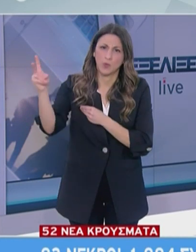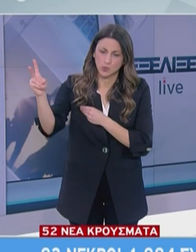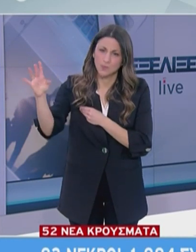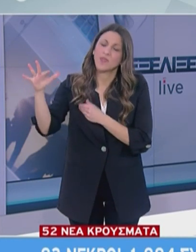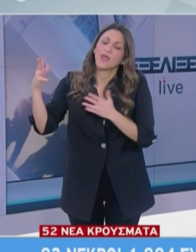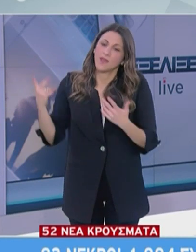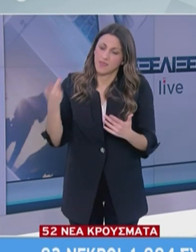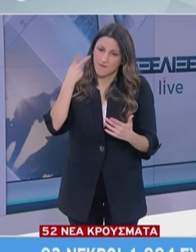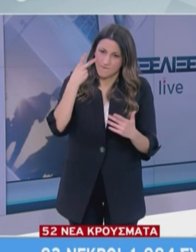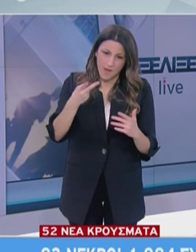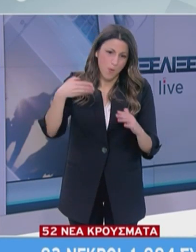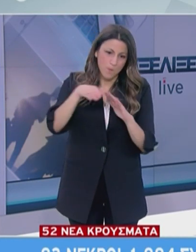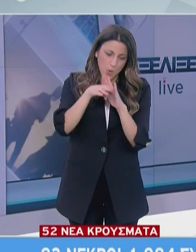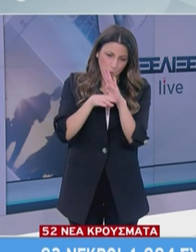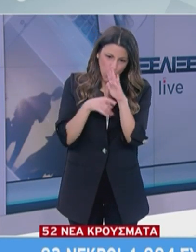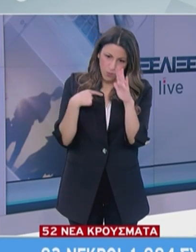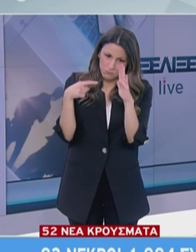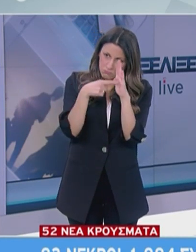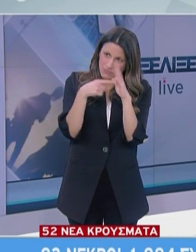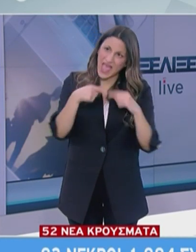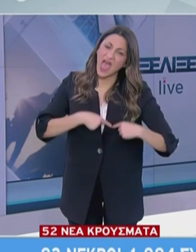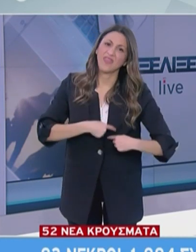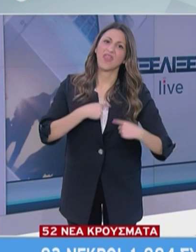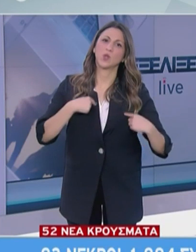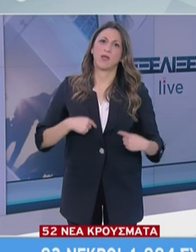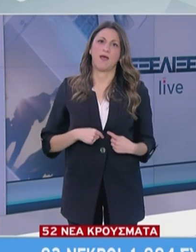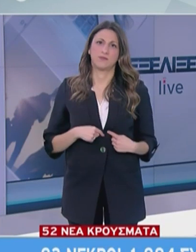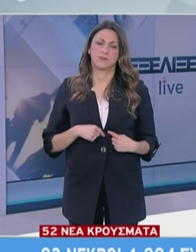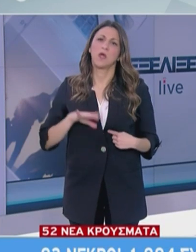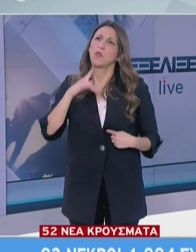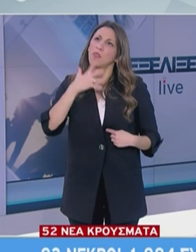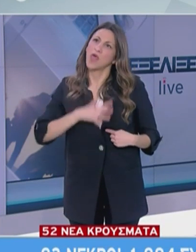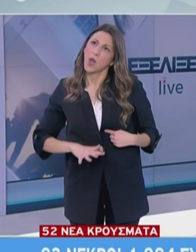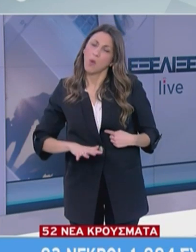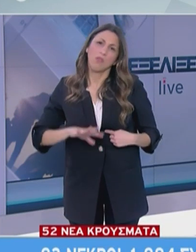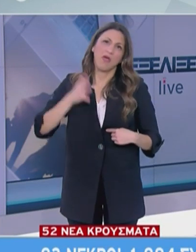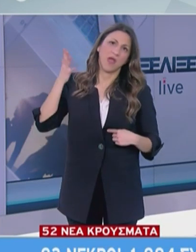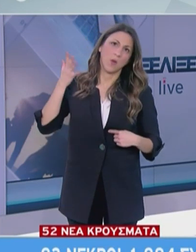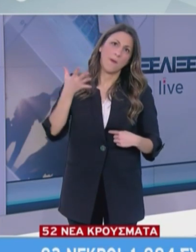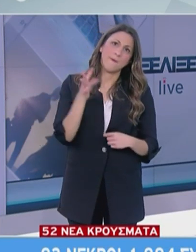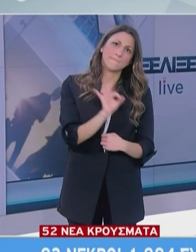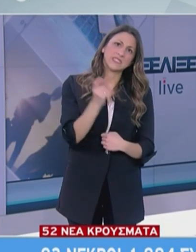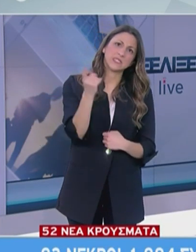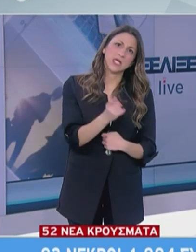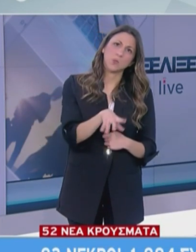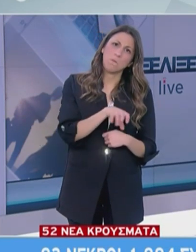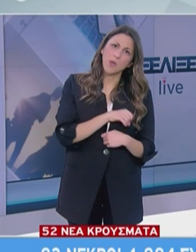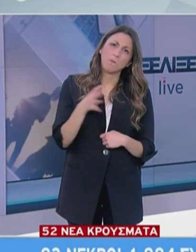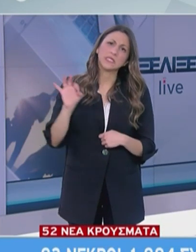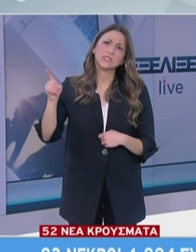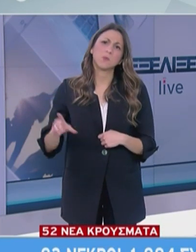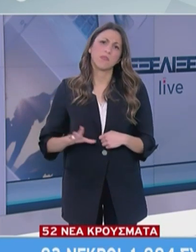στο πρωτόκολλο, παίρνεις χημειοπροφύλαξη ή δεν παίρνεις. Ένα 50% παίρνει, ένα 50% δεν παίρνει. Εμείς